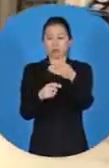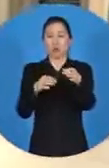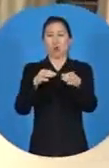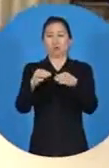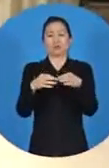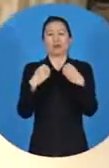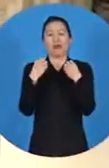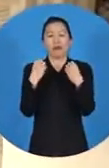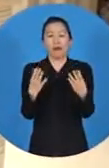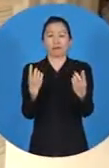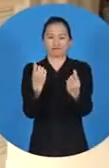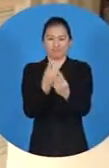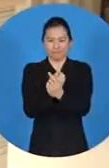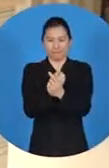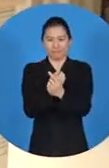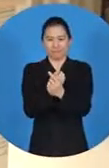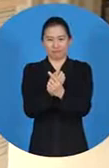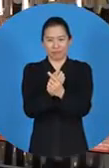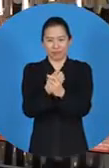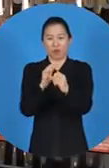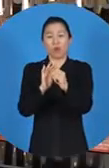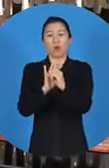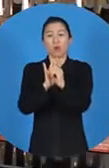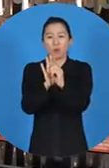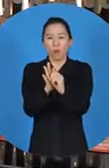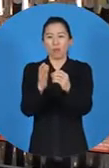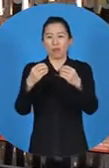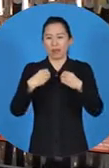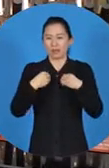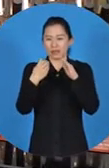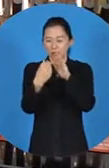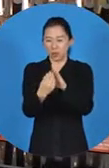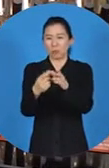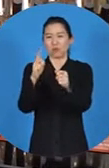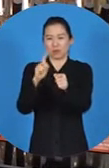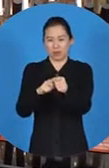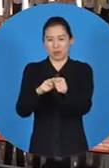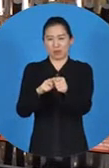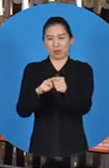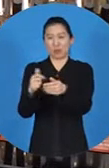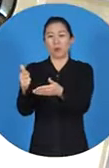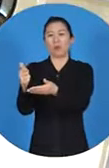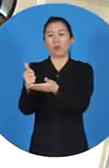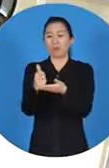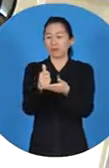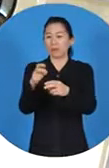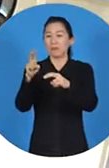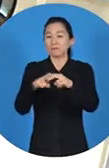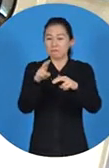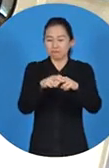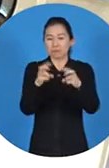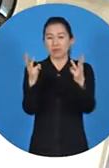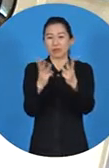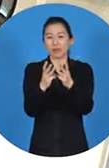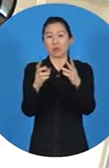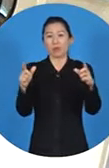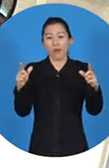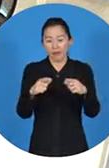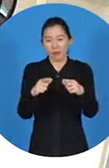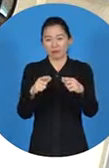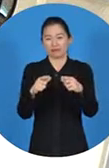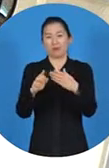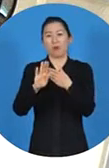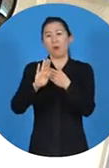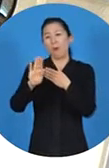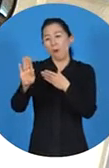店舗となったこちら、コロナ禍のため座席数の削減などを行う中、売り上げを保つための取り組